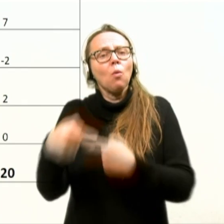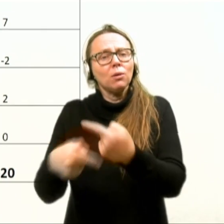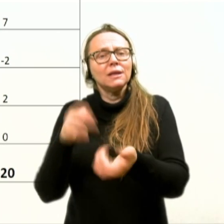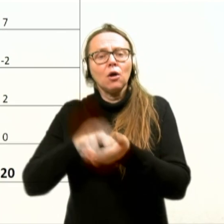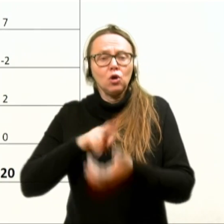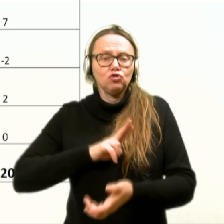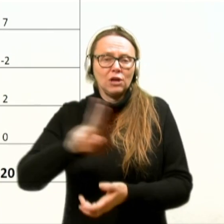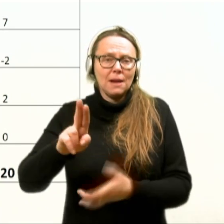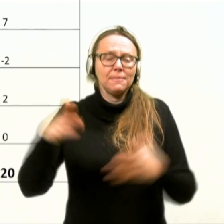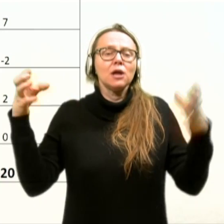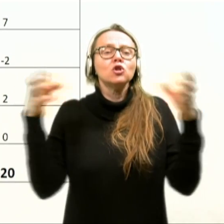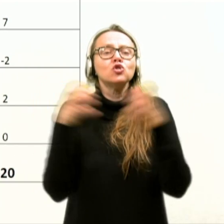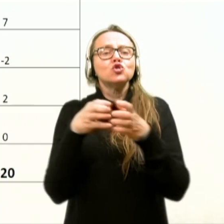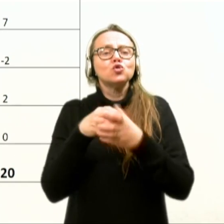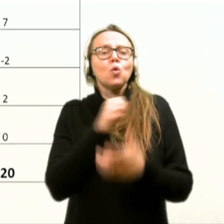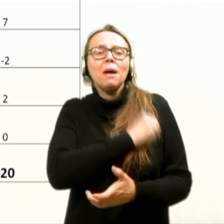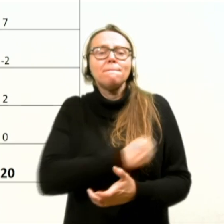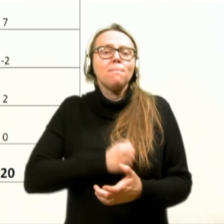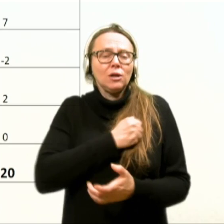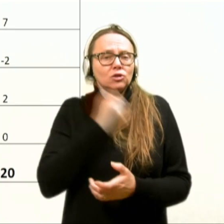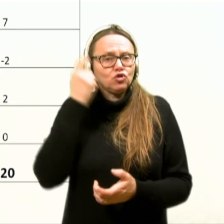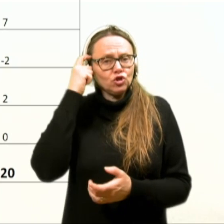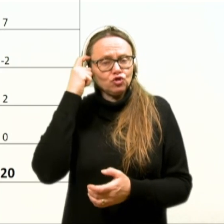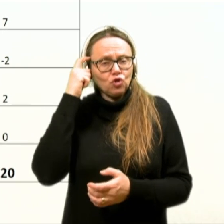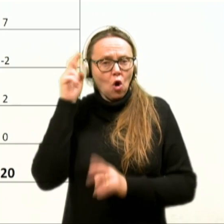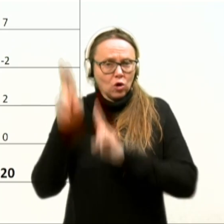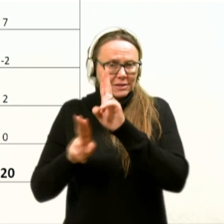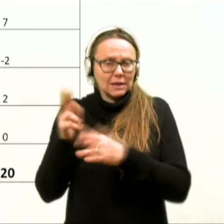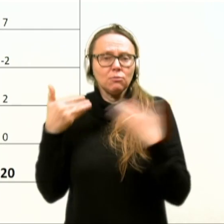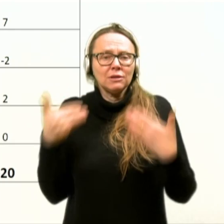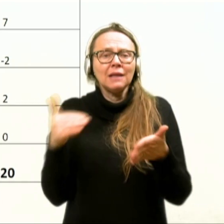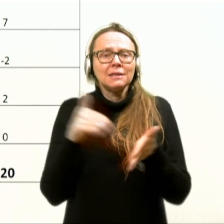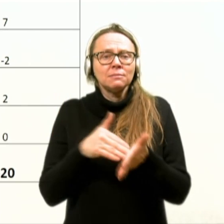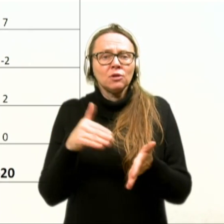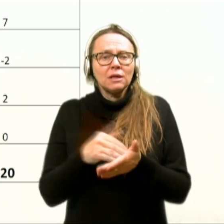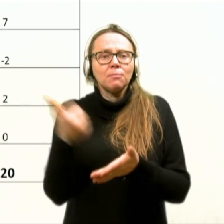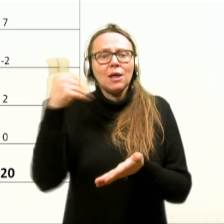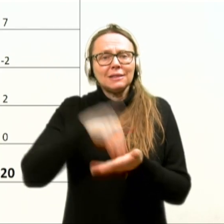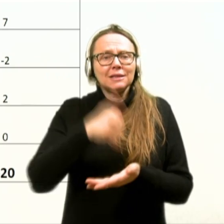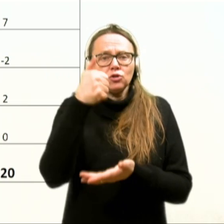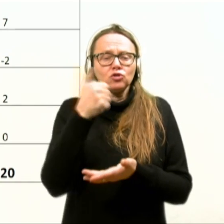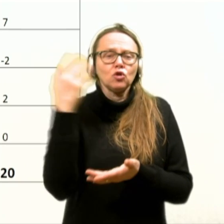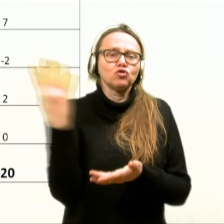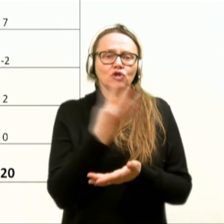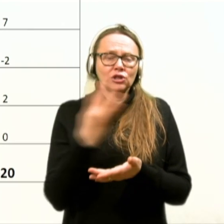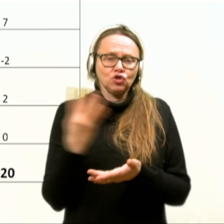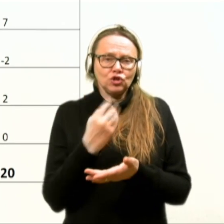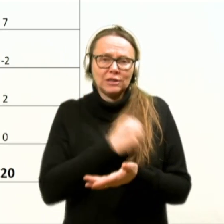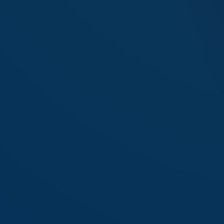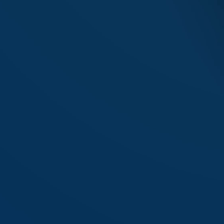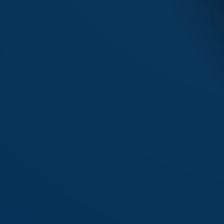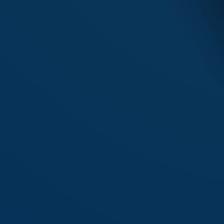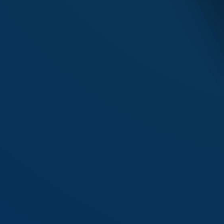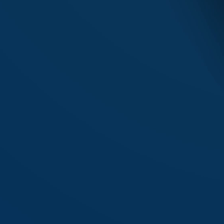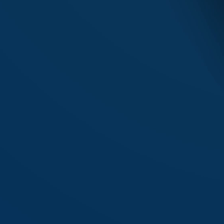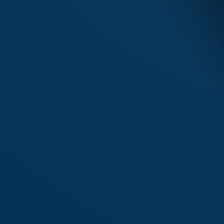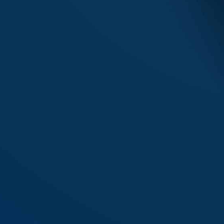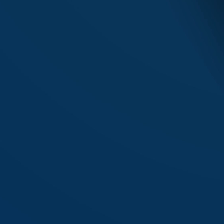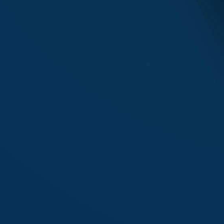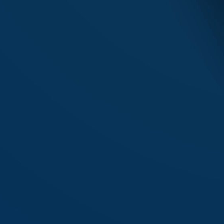naprej. Skupaj pa je bolnišnično oskrbo danes potrebuje 1144 pacientov.